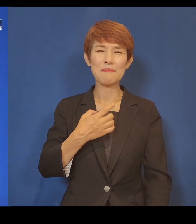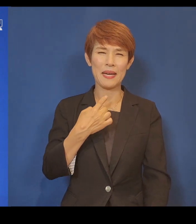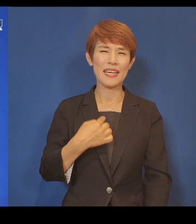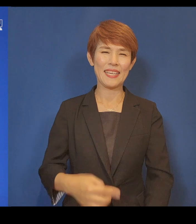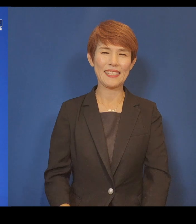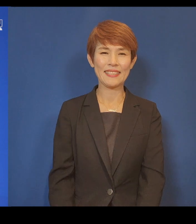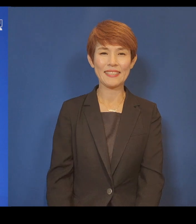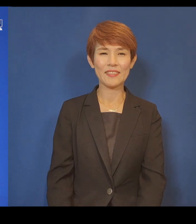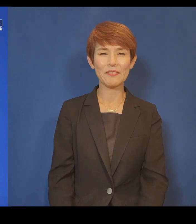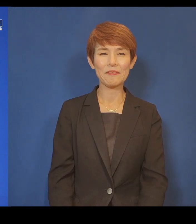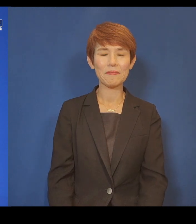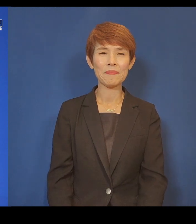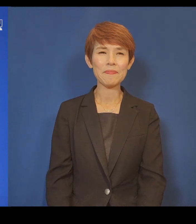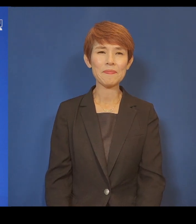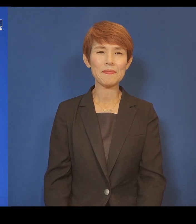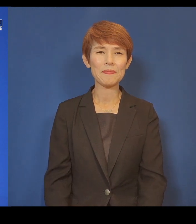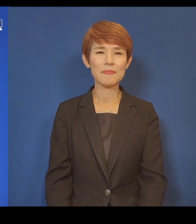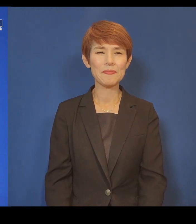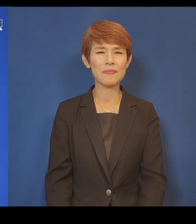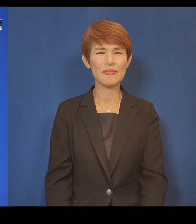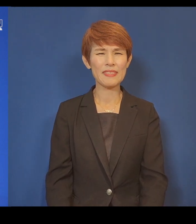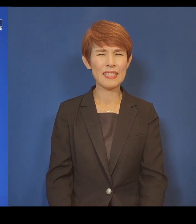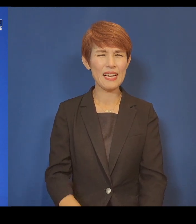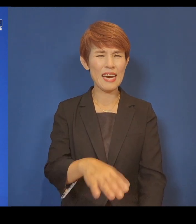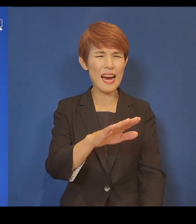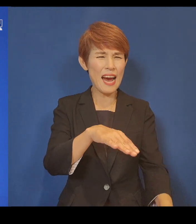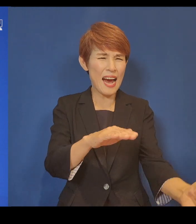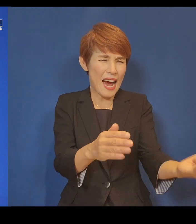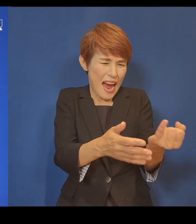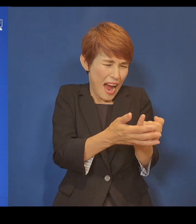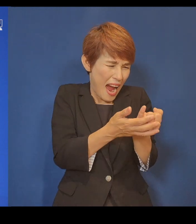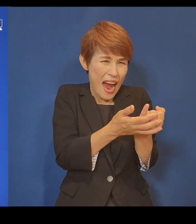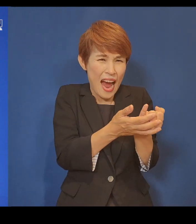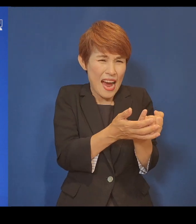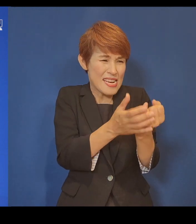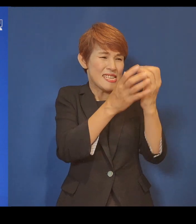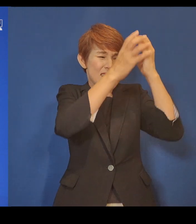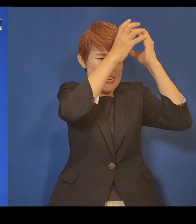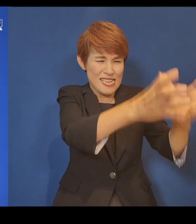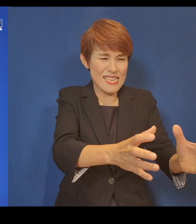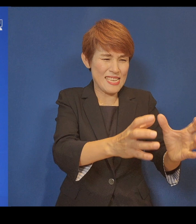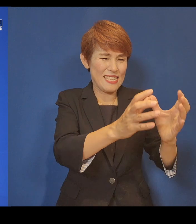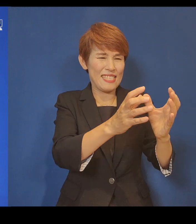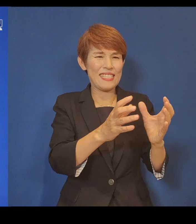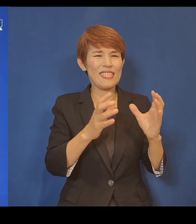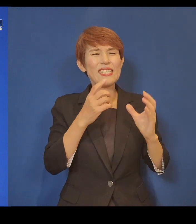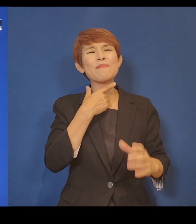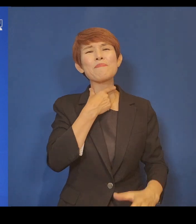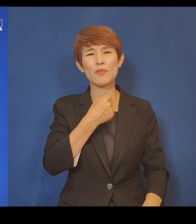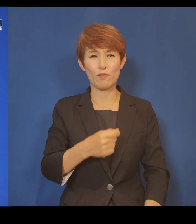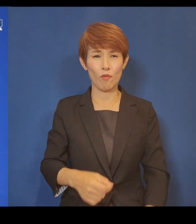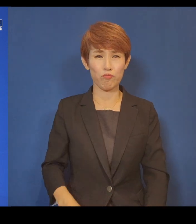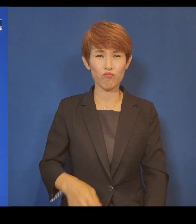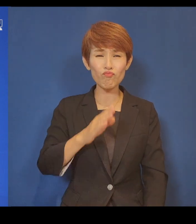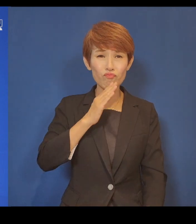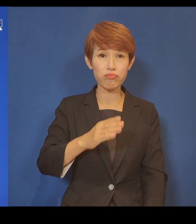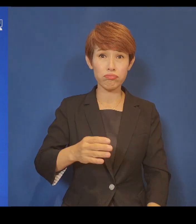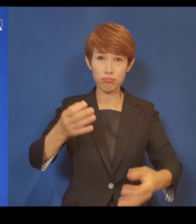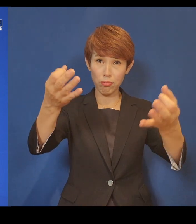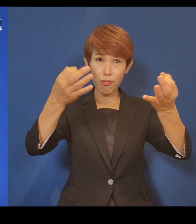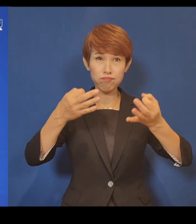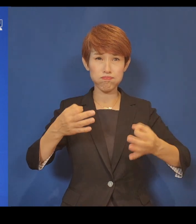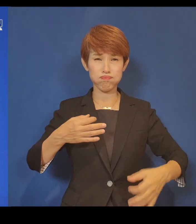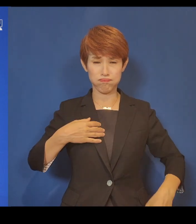마음이 힘이 들더라고요. 그래서 막 애를 집어 들어서 던지고도 싶었고요. 네, 그렇게 안